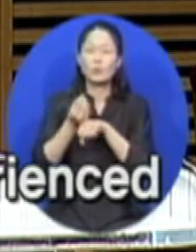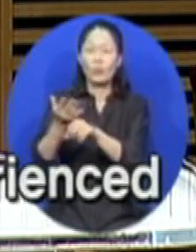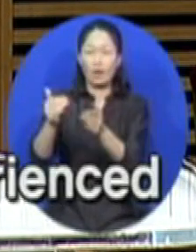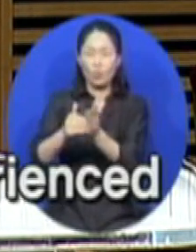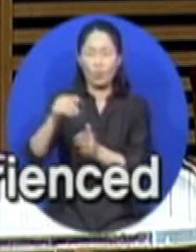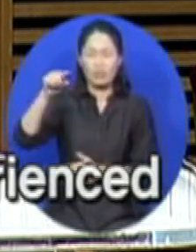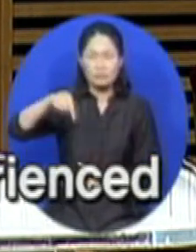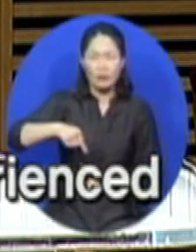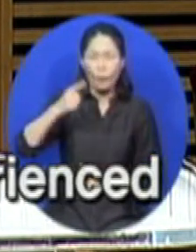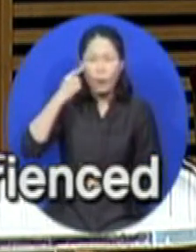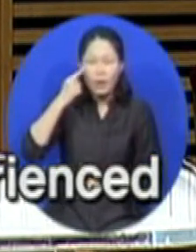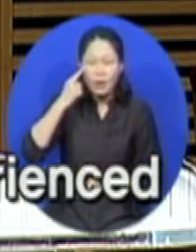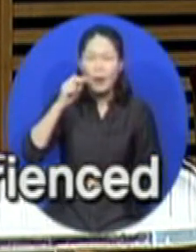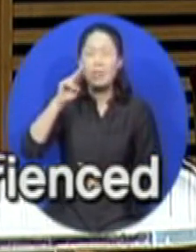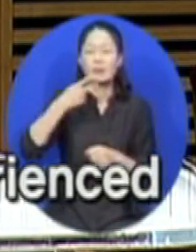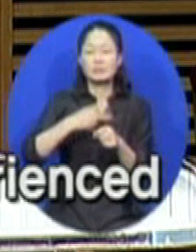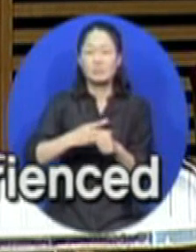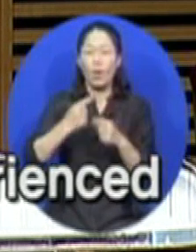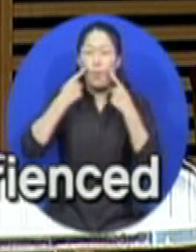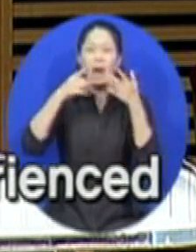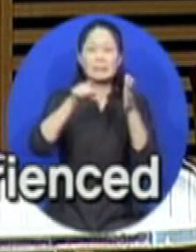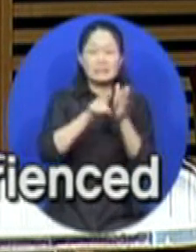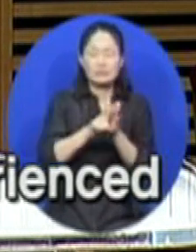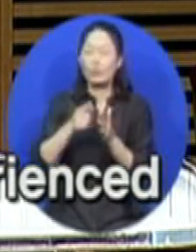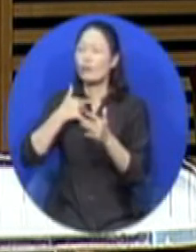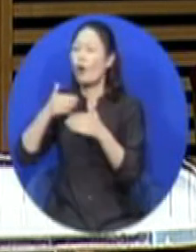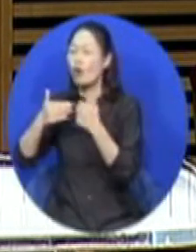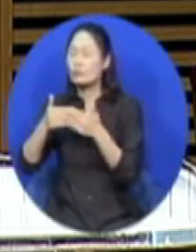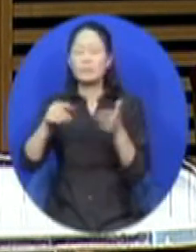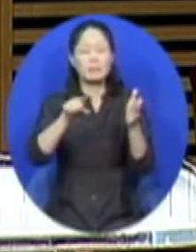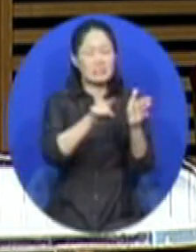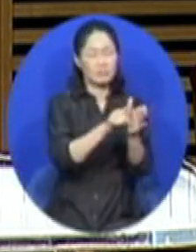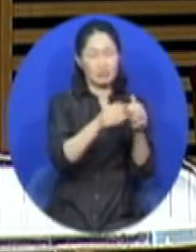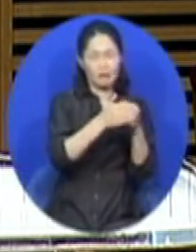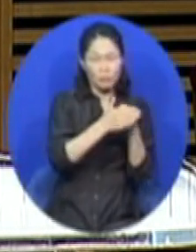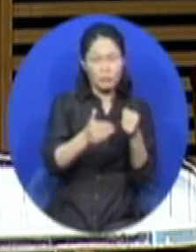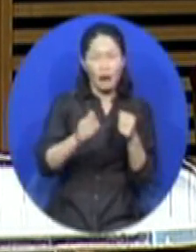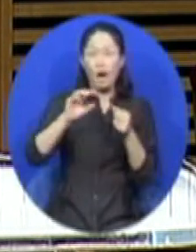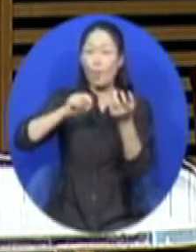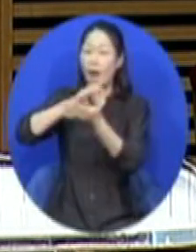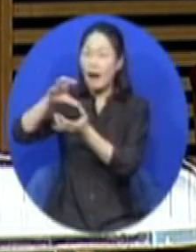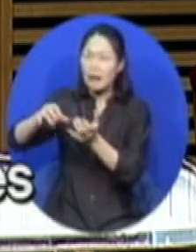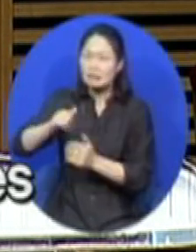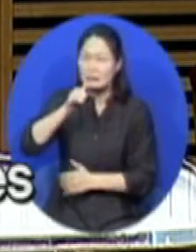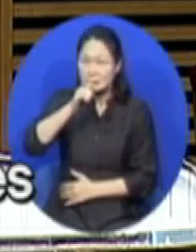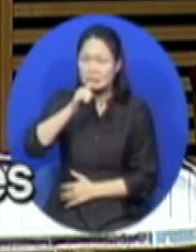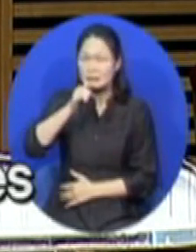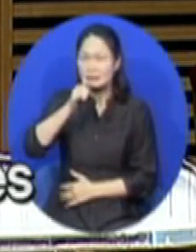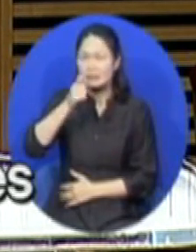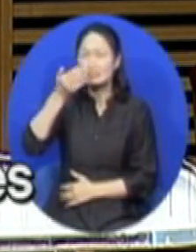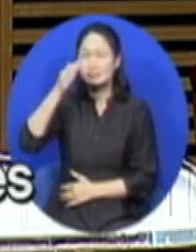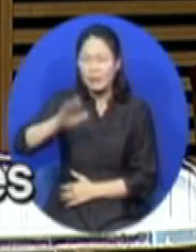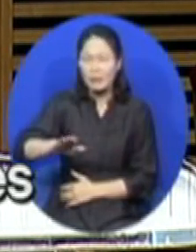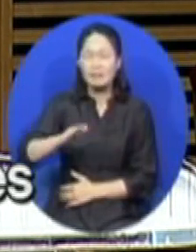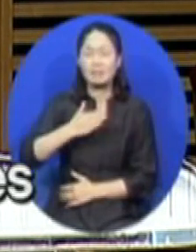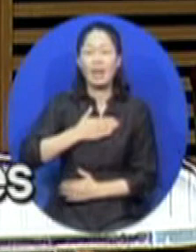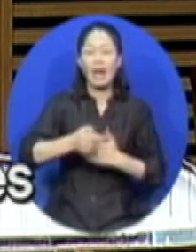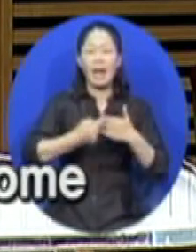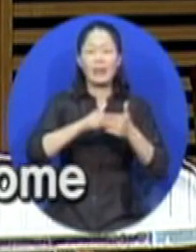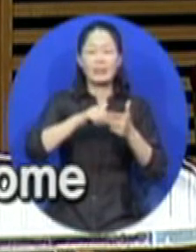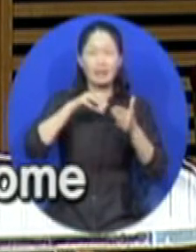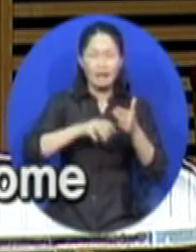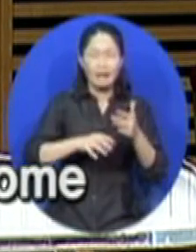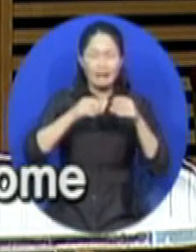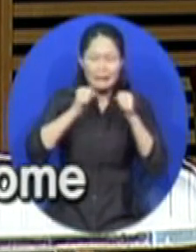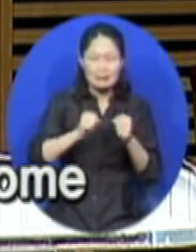자신의 확신이 고 경험이고 믿음이 니까 환란 있지만 이 안에 계신 예수님의